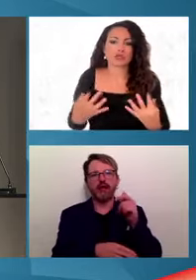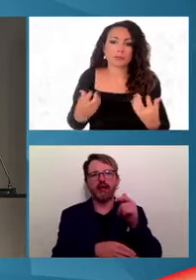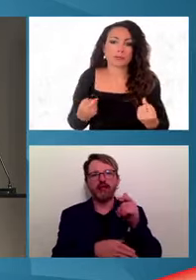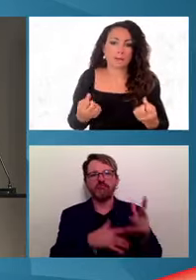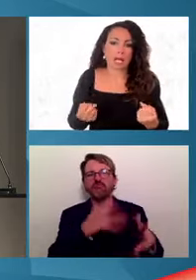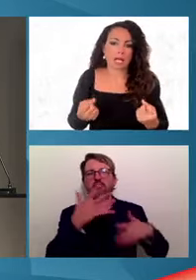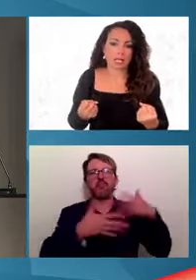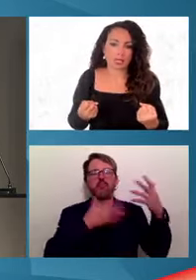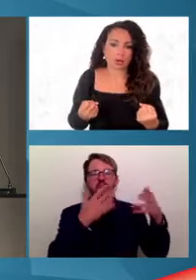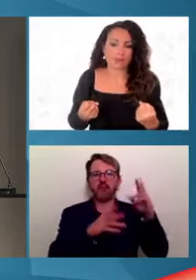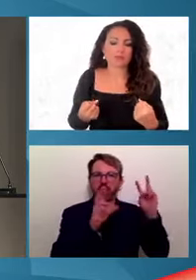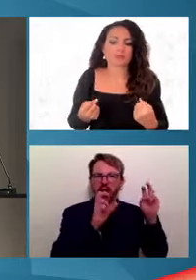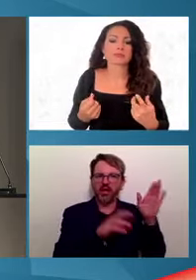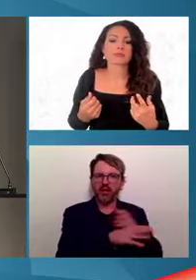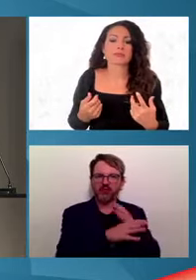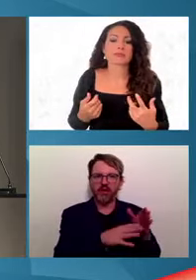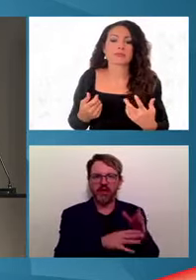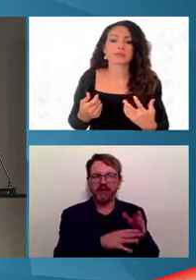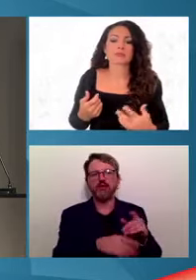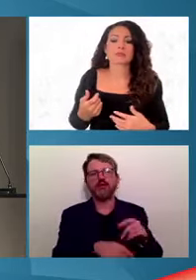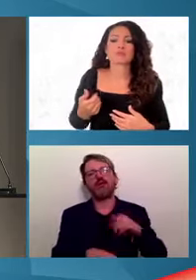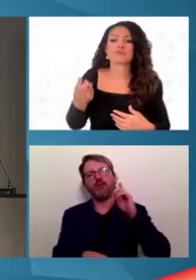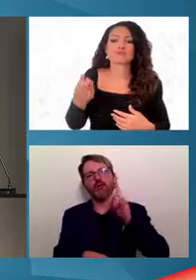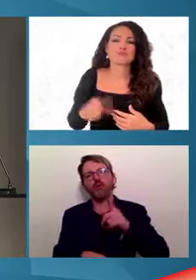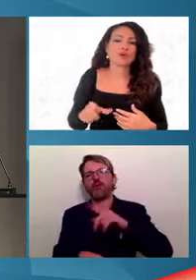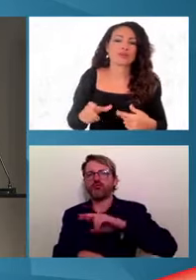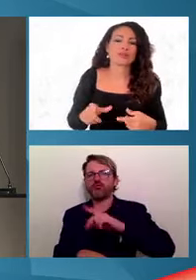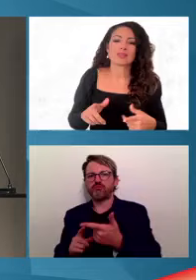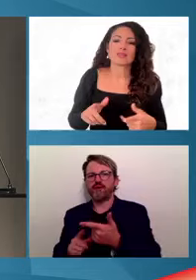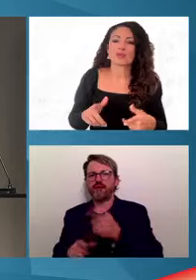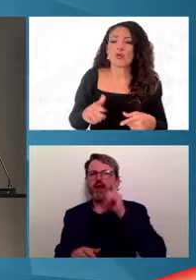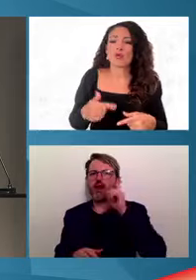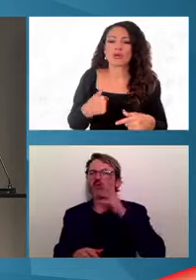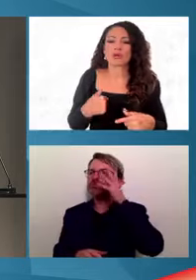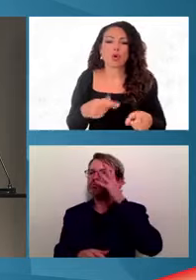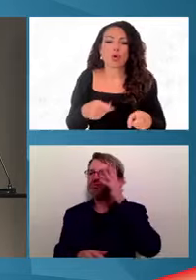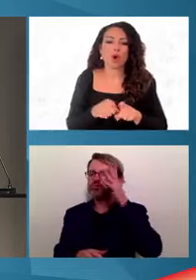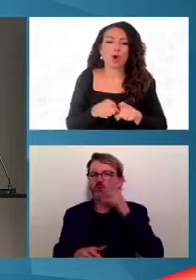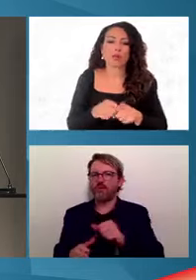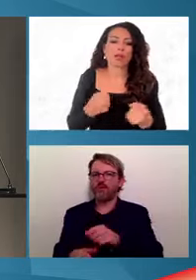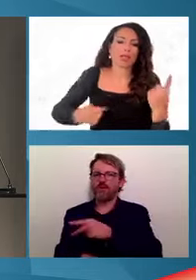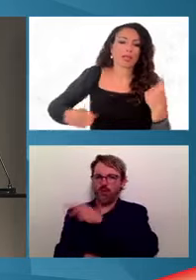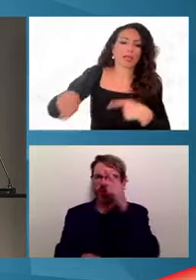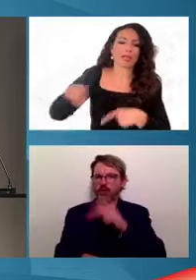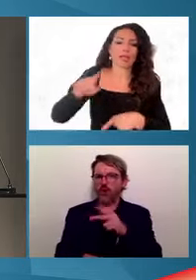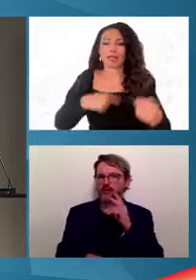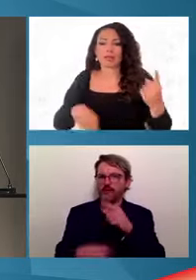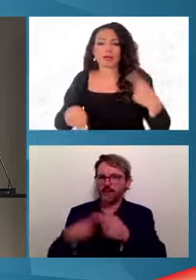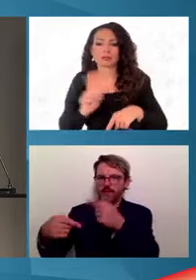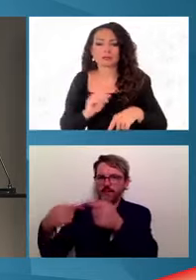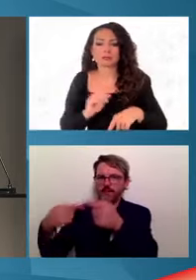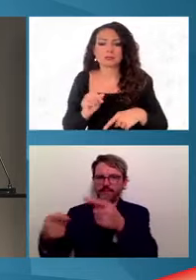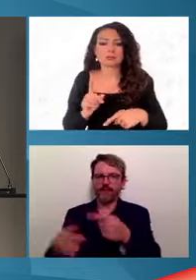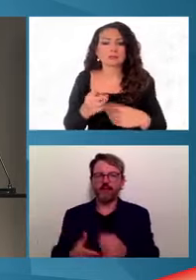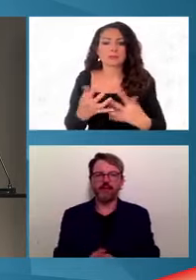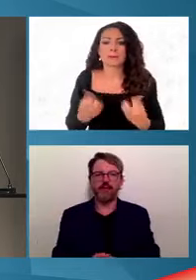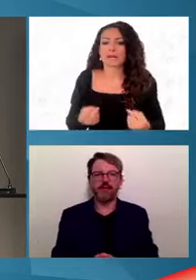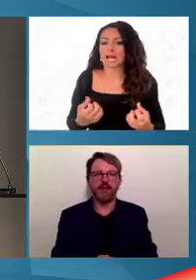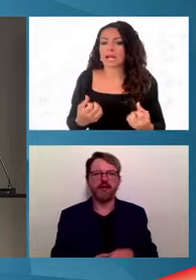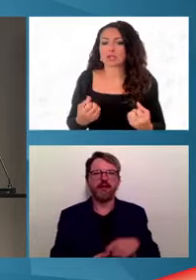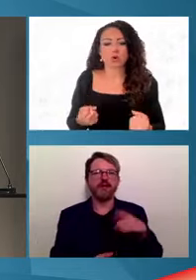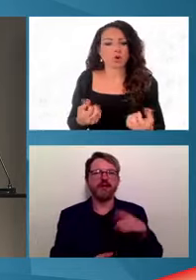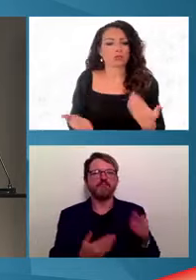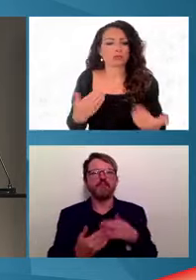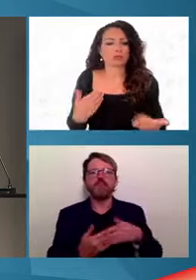pragmatisch zu entscheiden und auf der anderen Seite auch Zukunftskonzepte zu entwickeln. Vielleicht zwei Beispiele zum pragmatischen